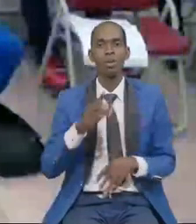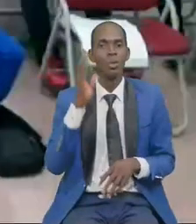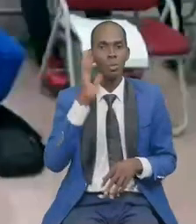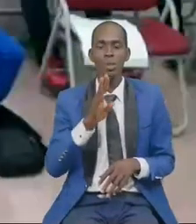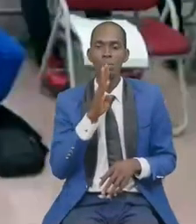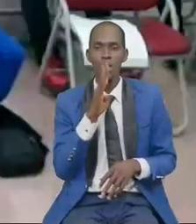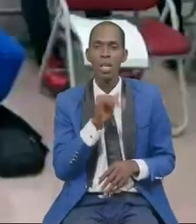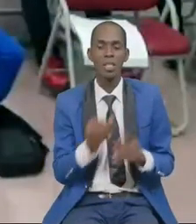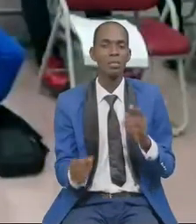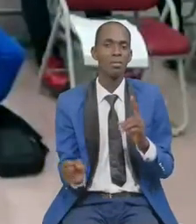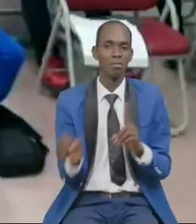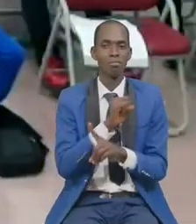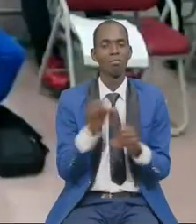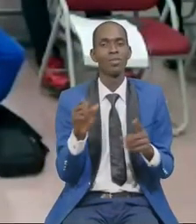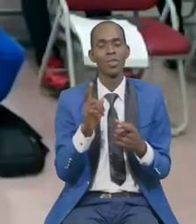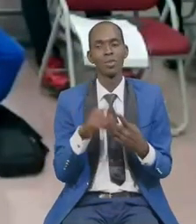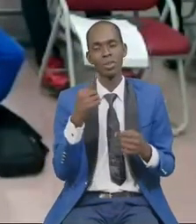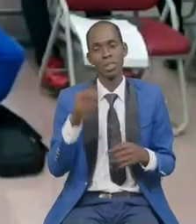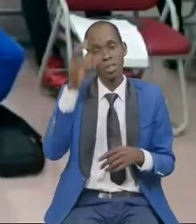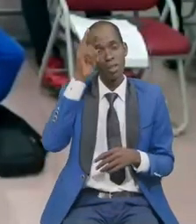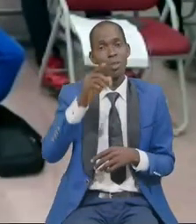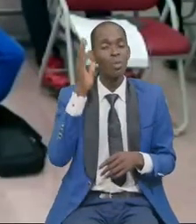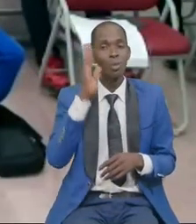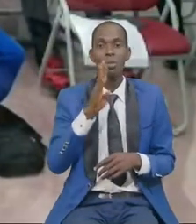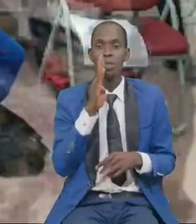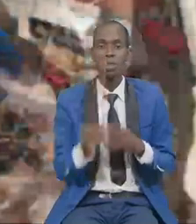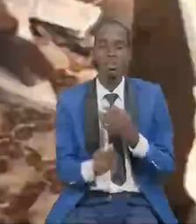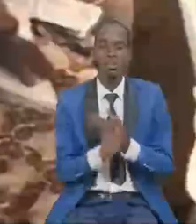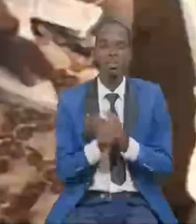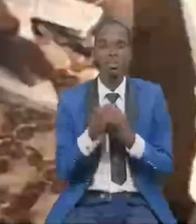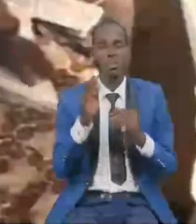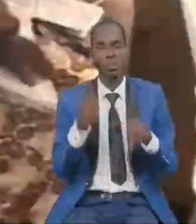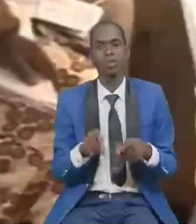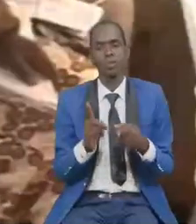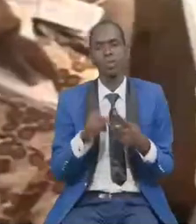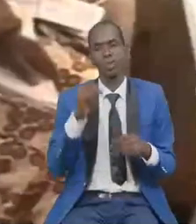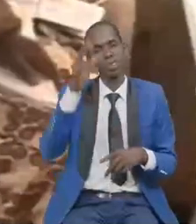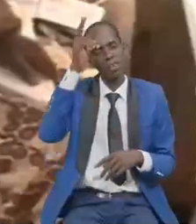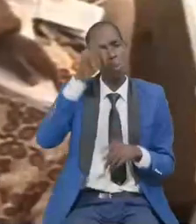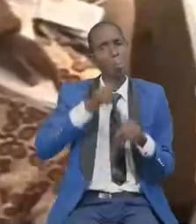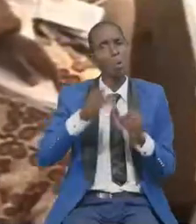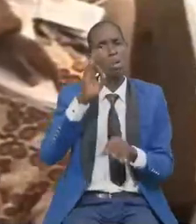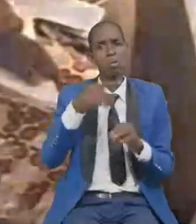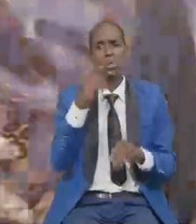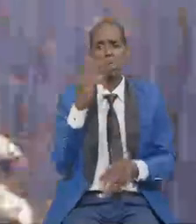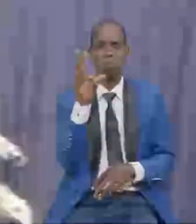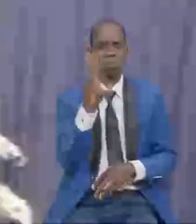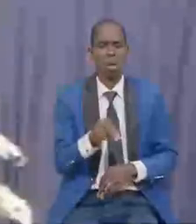diable. Quelqu'un là-bas dit, tu seras une terreur pour le diable. Mais si tu dis non, je ne peux pas porter